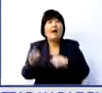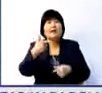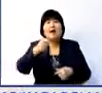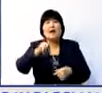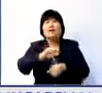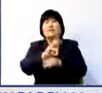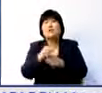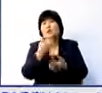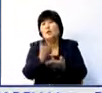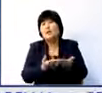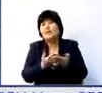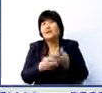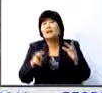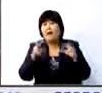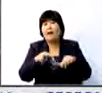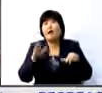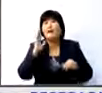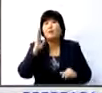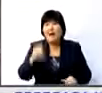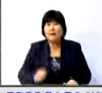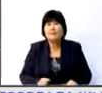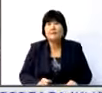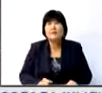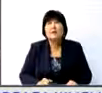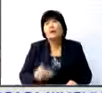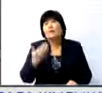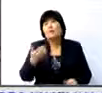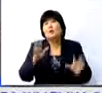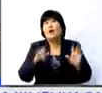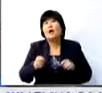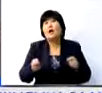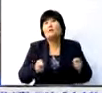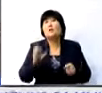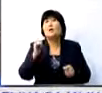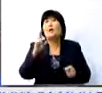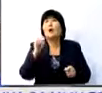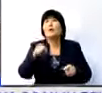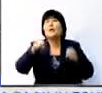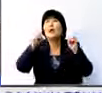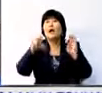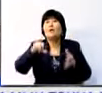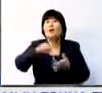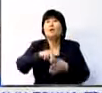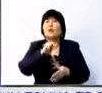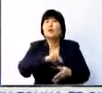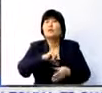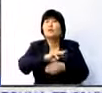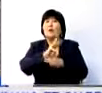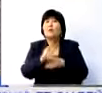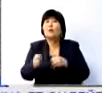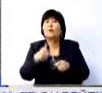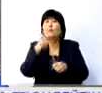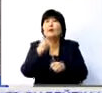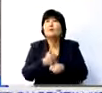газбен жабдықтау мәселелері қаралмақ. Бұл туралы президенттің Байқоңыр кешеніндегі арнаулы өкілінің қызметін қамтамасыз ету